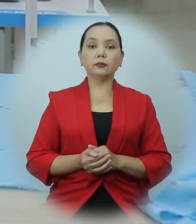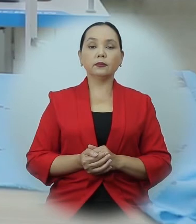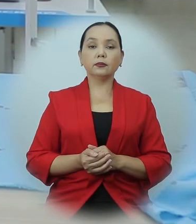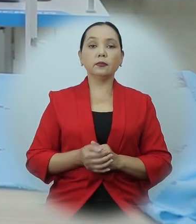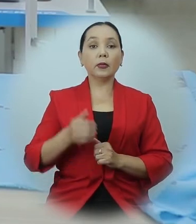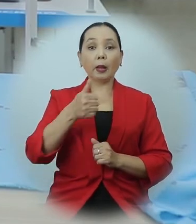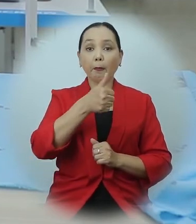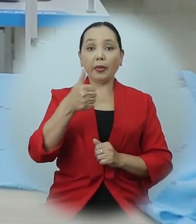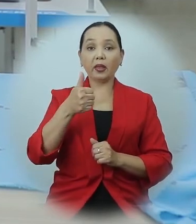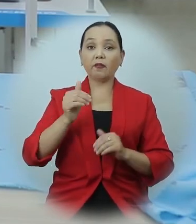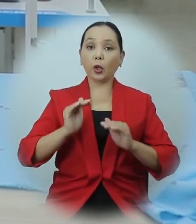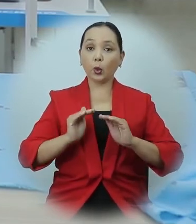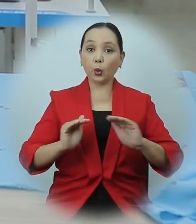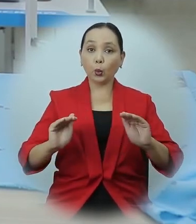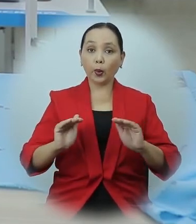Первая юбка.